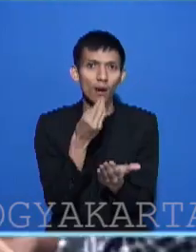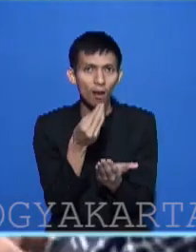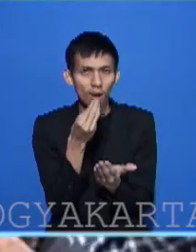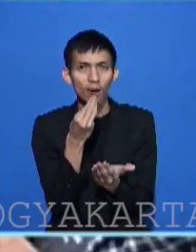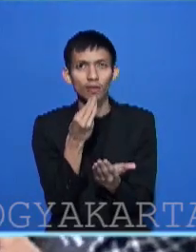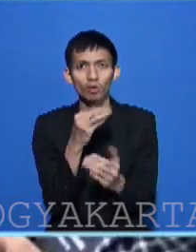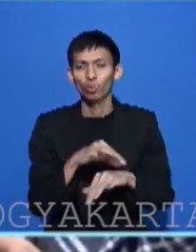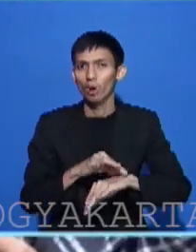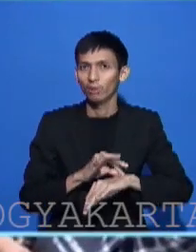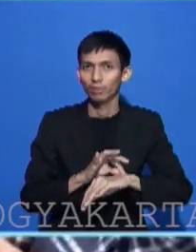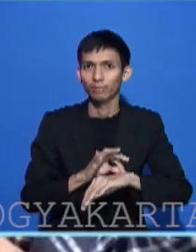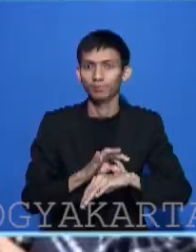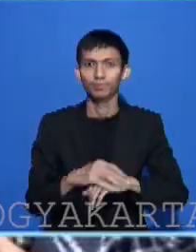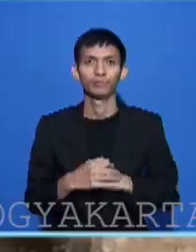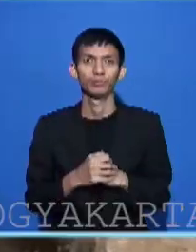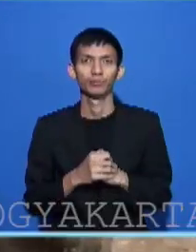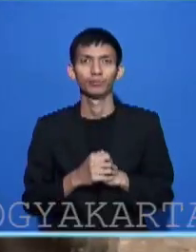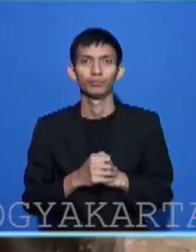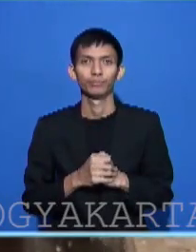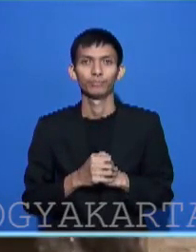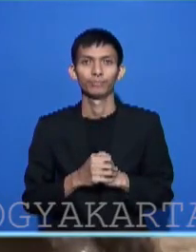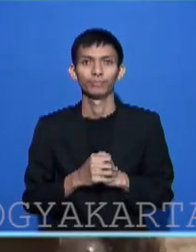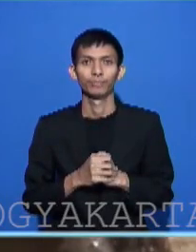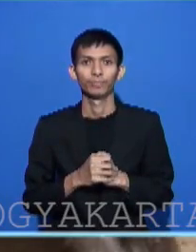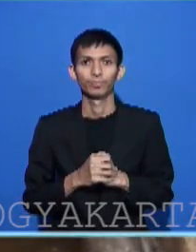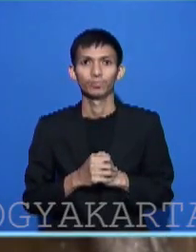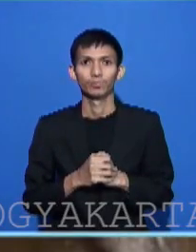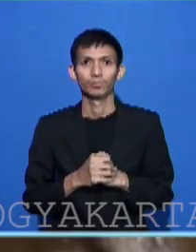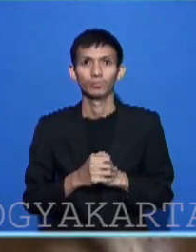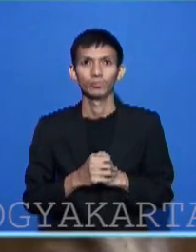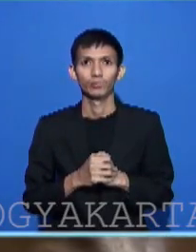Herdian Giri dan Ujuan Tritama, TVRI Yogyakarta, melaporkan.